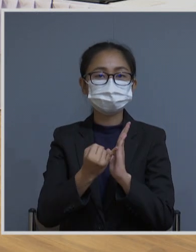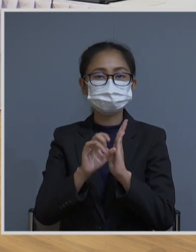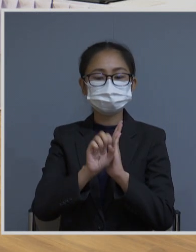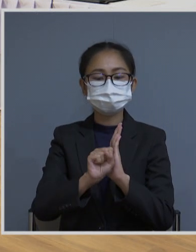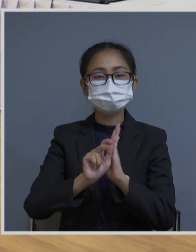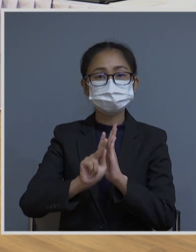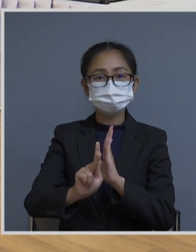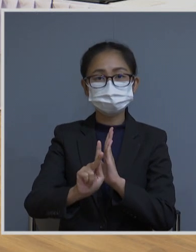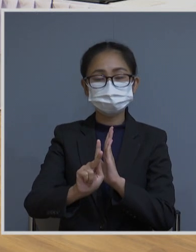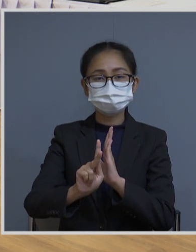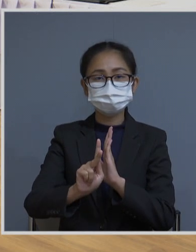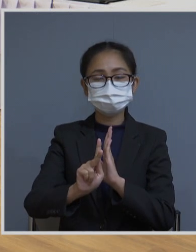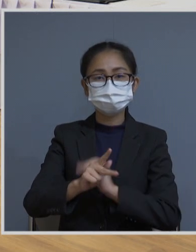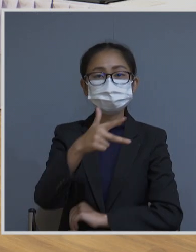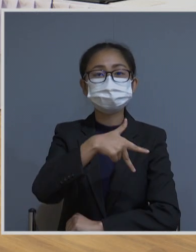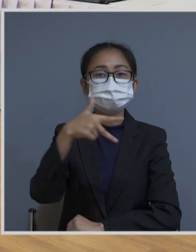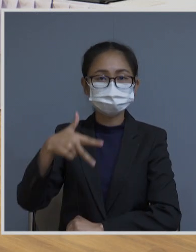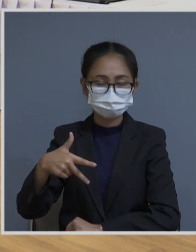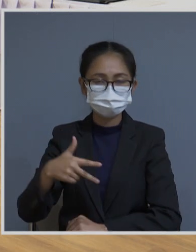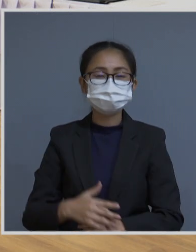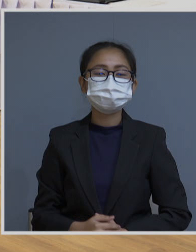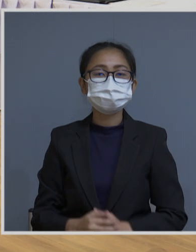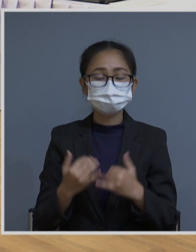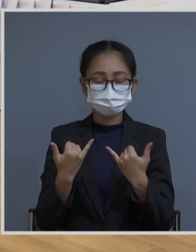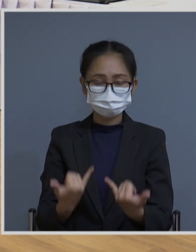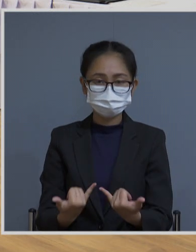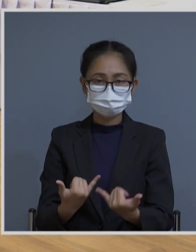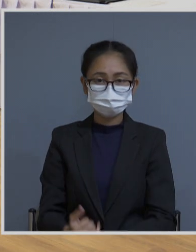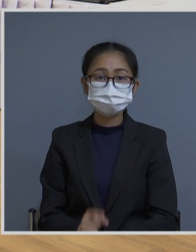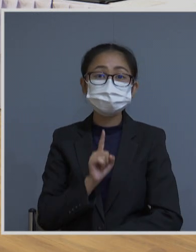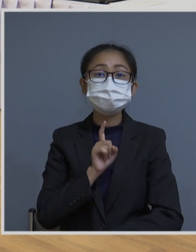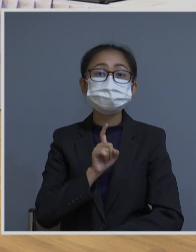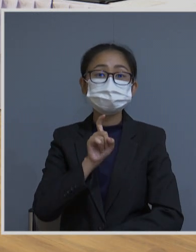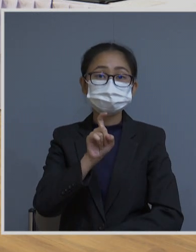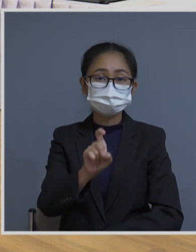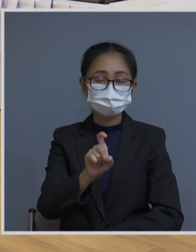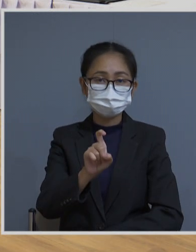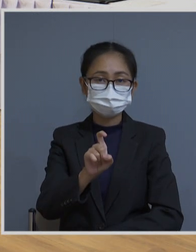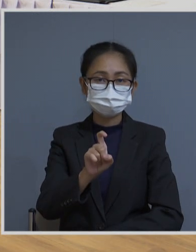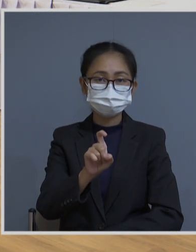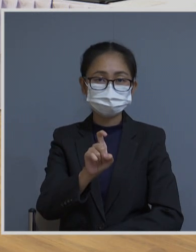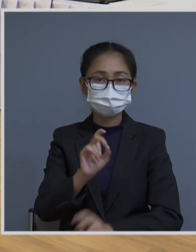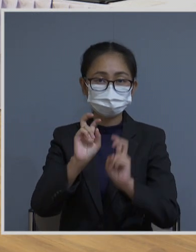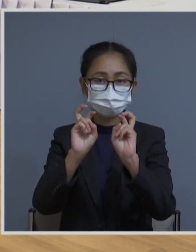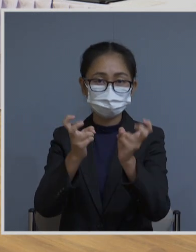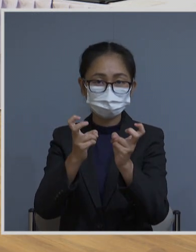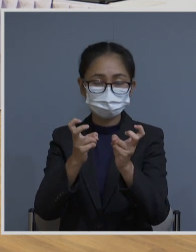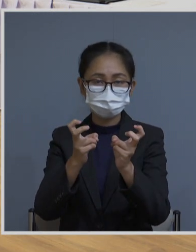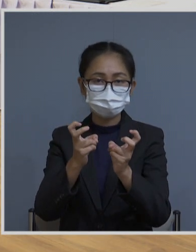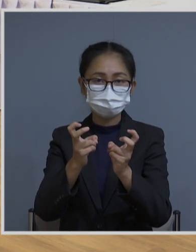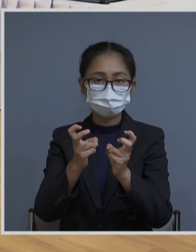พรรคเพื่อไทยวันนี้ถามกระทู้แยกเพราะนี่เป็นความคุณนา